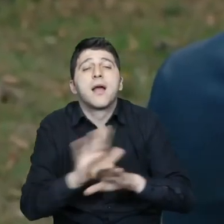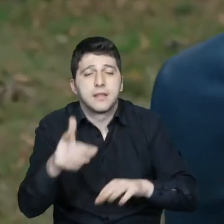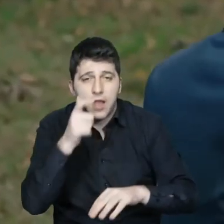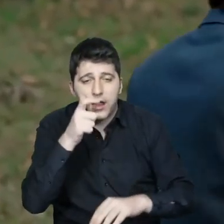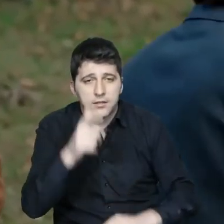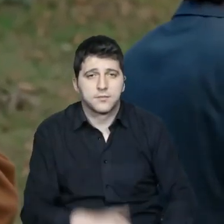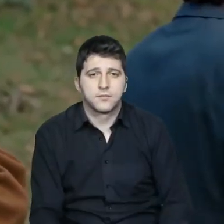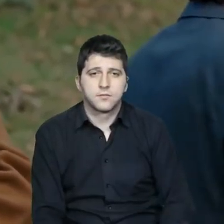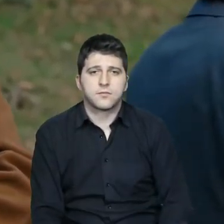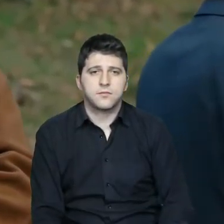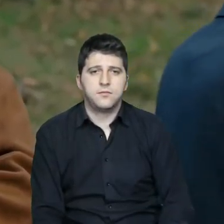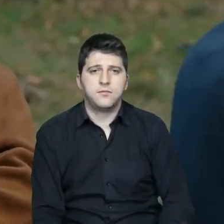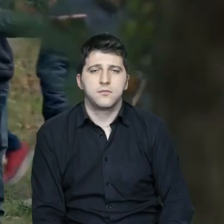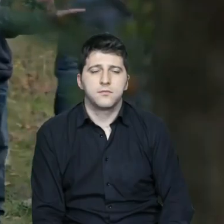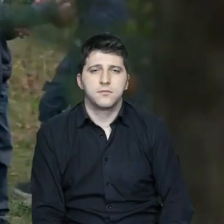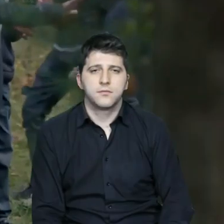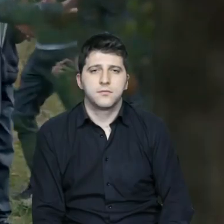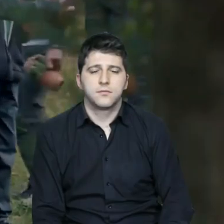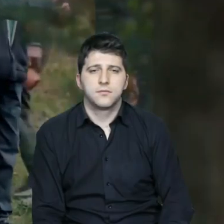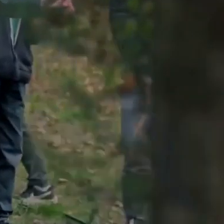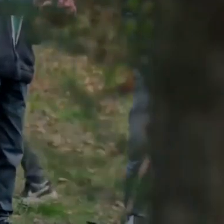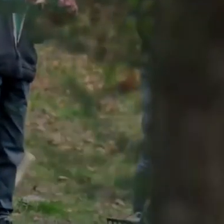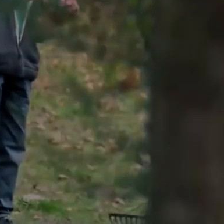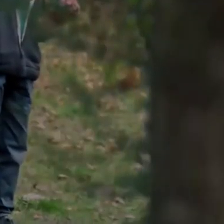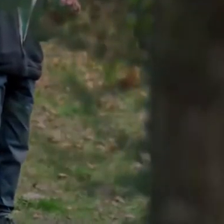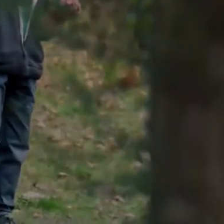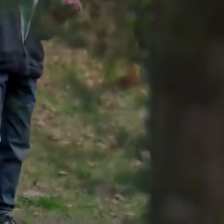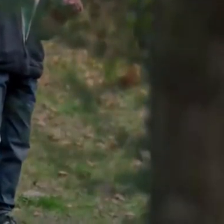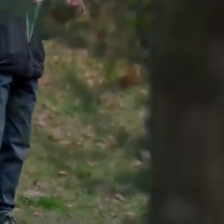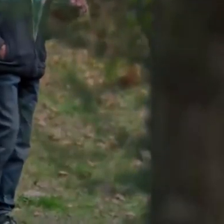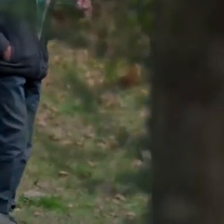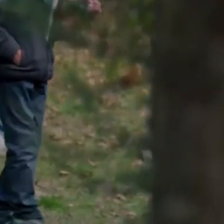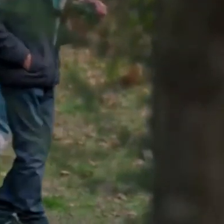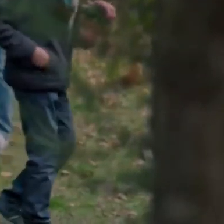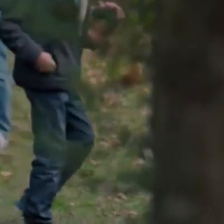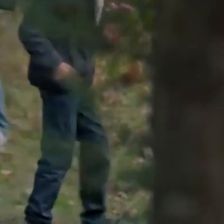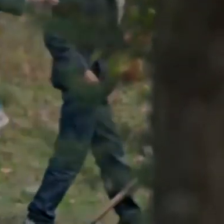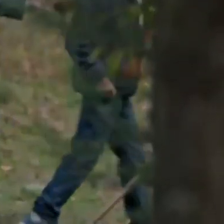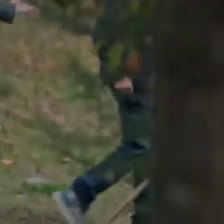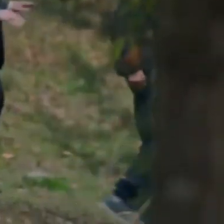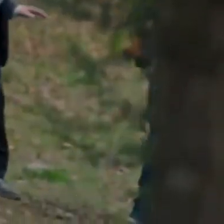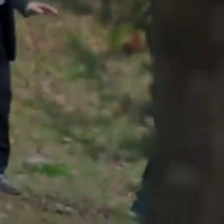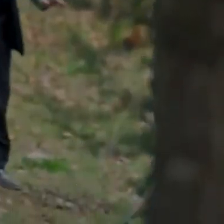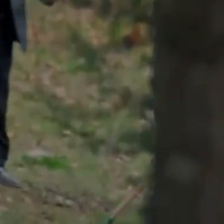Tamam mı? Santral çaktırmadan sırıtarak yürümeye koyuldu. Göbeği kendinden önde gidiyor.